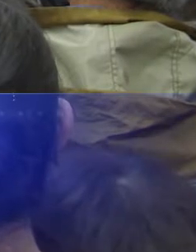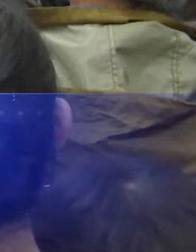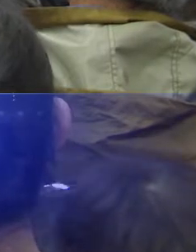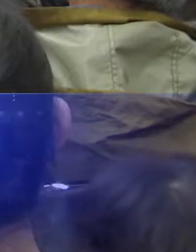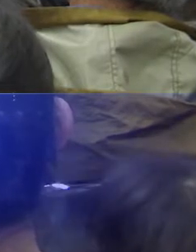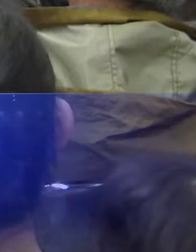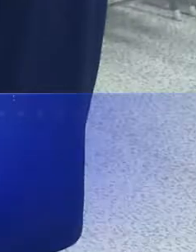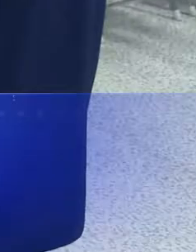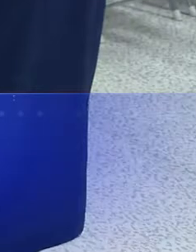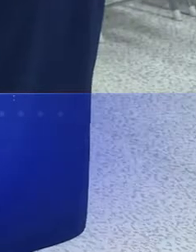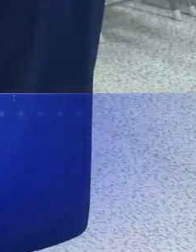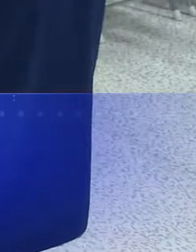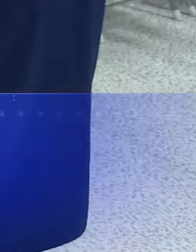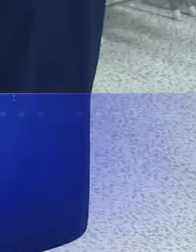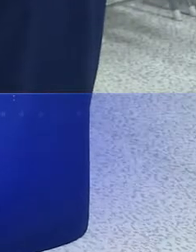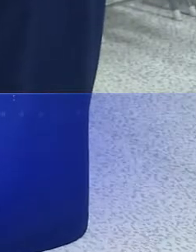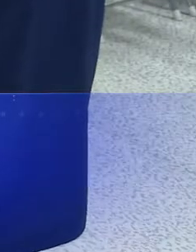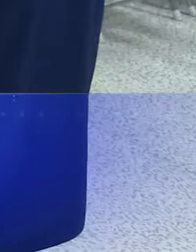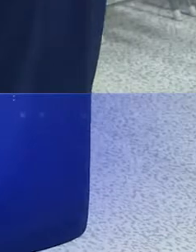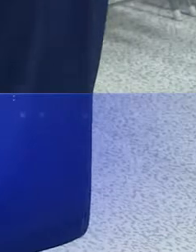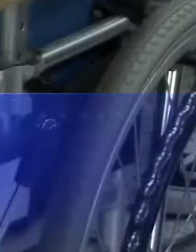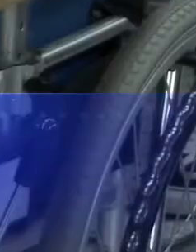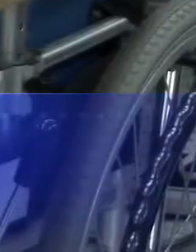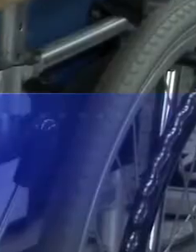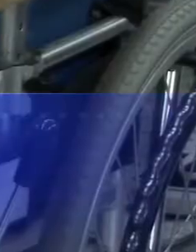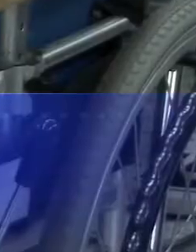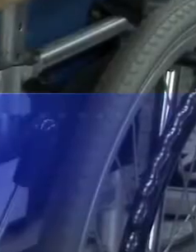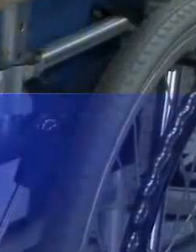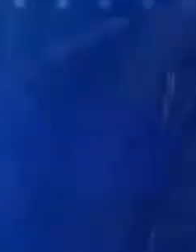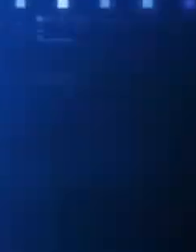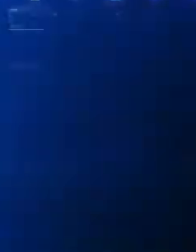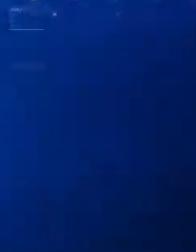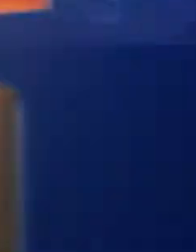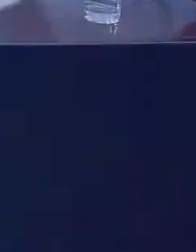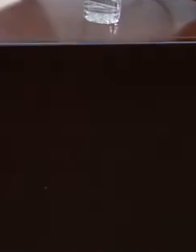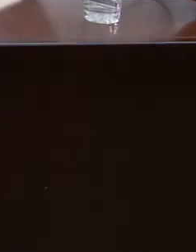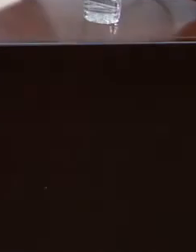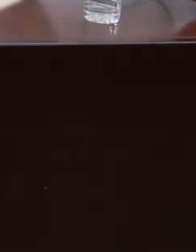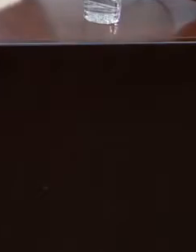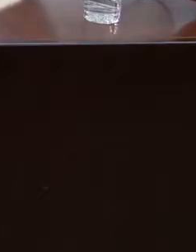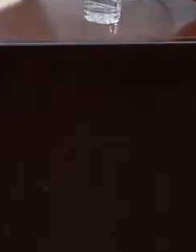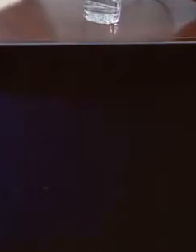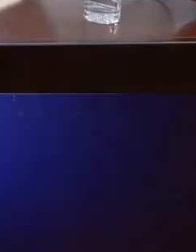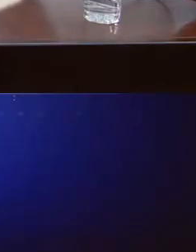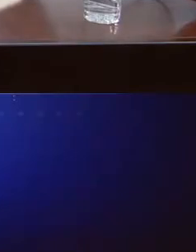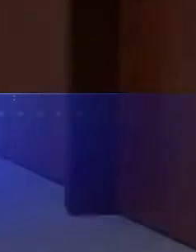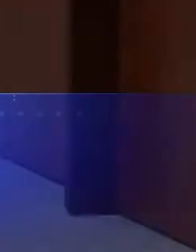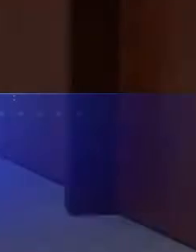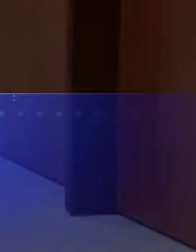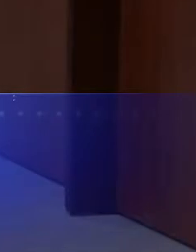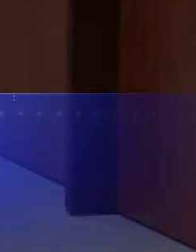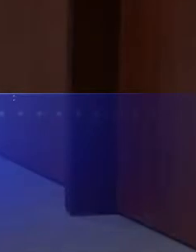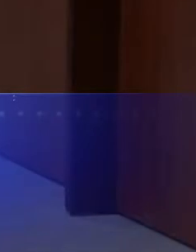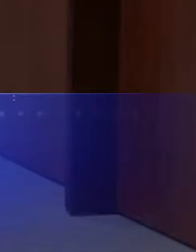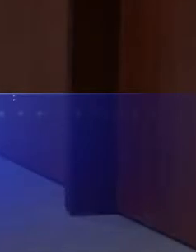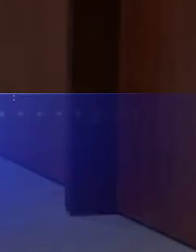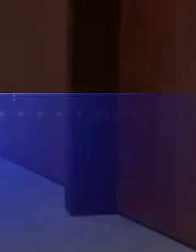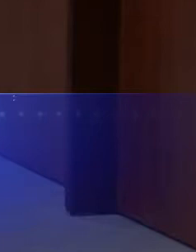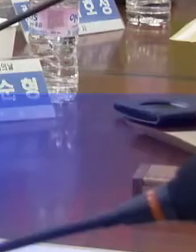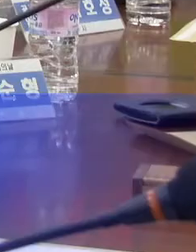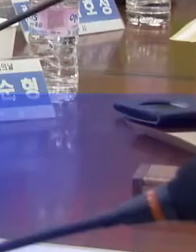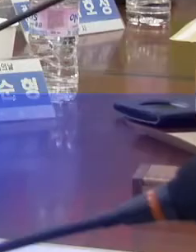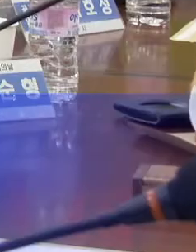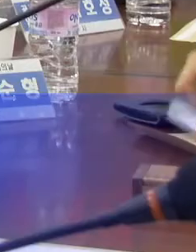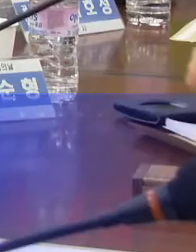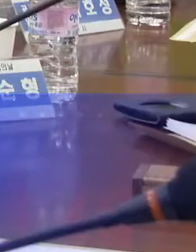광주시가 중증장애인과 함께하는 정한천 주변 걷기 행사를 가졌습니다. 광주시 4H 연합회와 행복한 동행